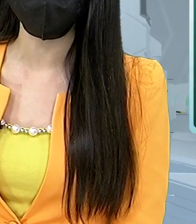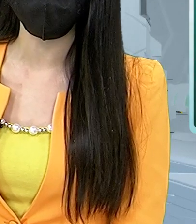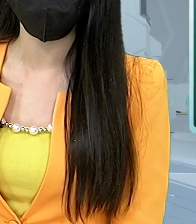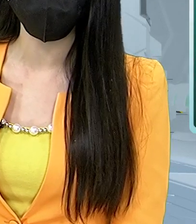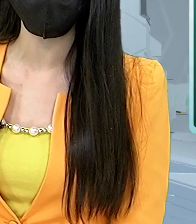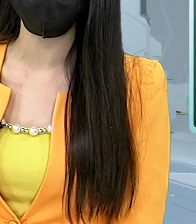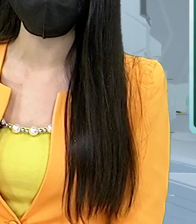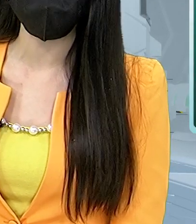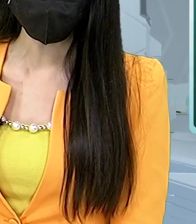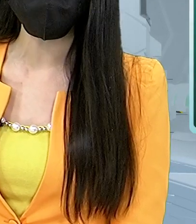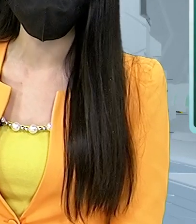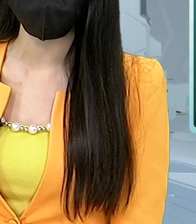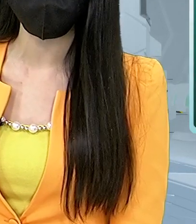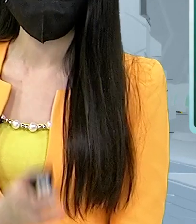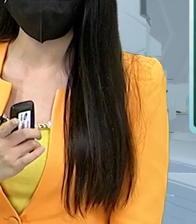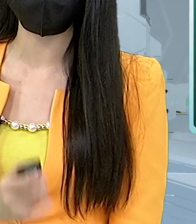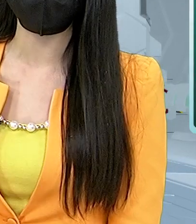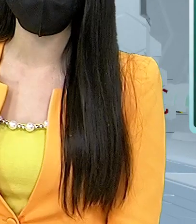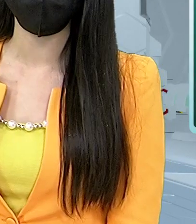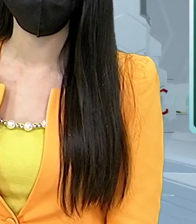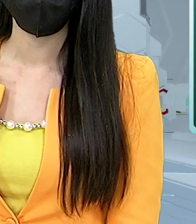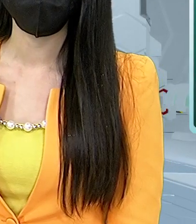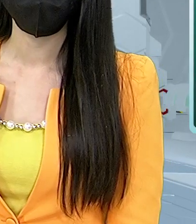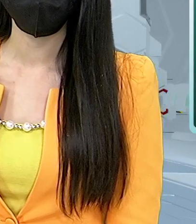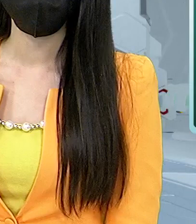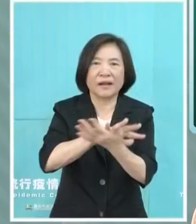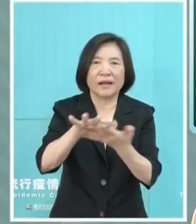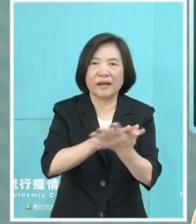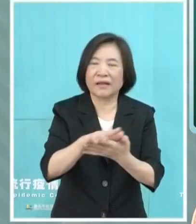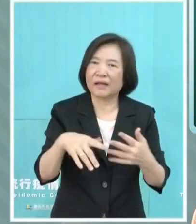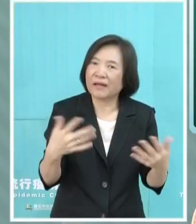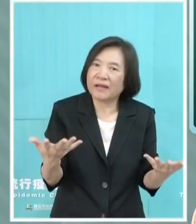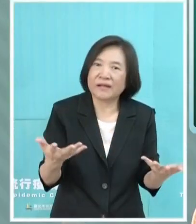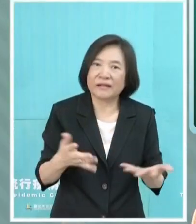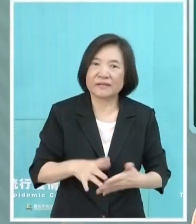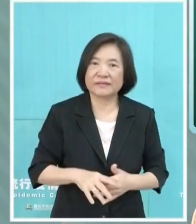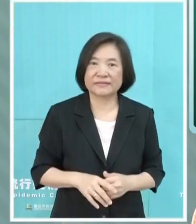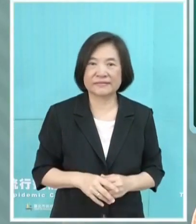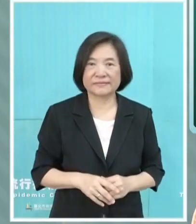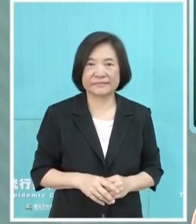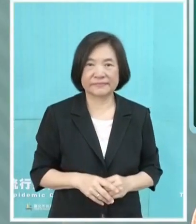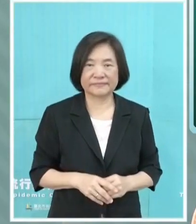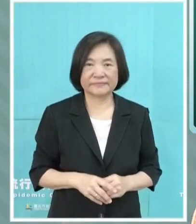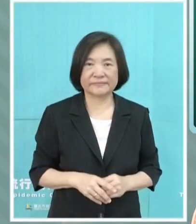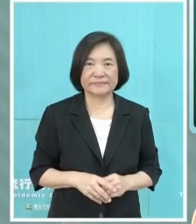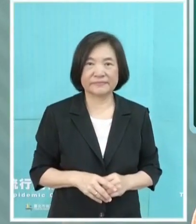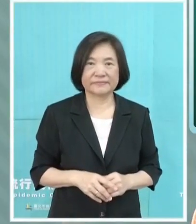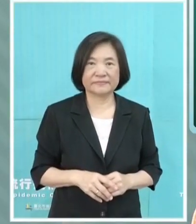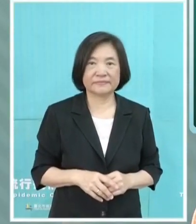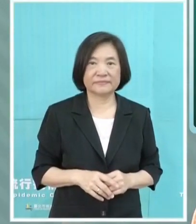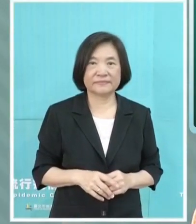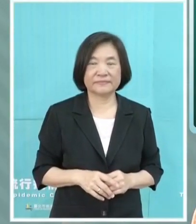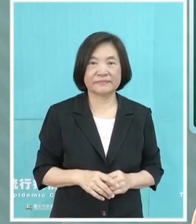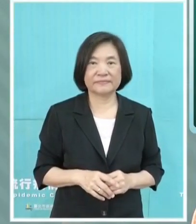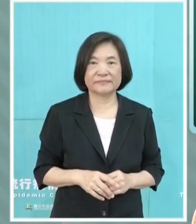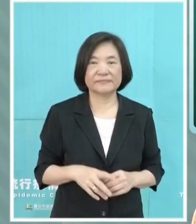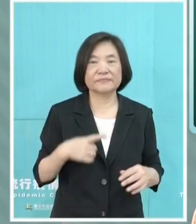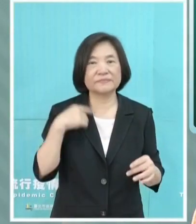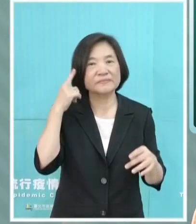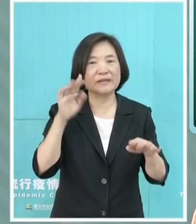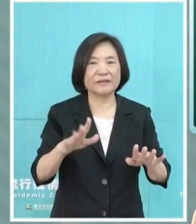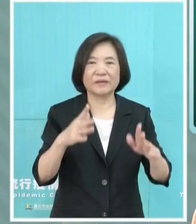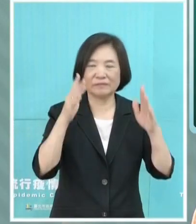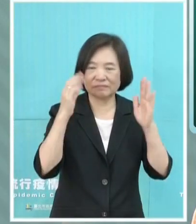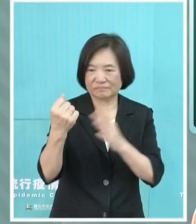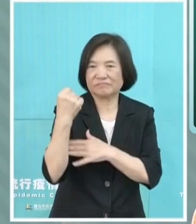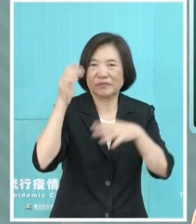会做图不会做事。带你来看， 其实哦，这个有时候是讲的哦，应该认真做事